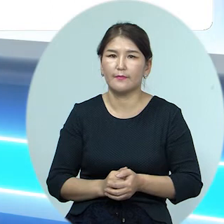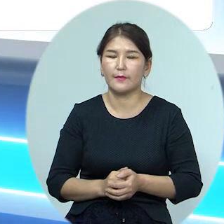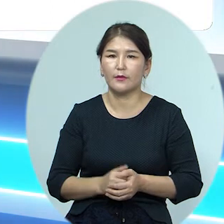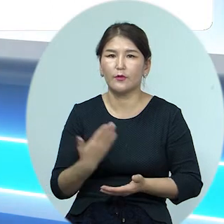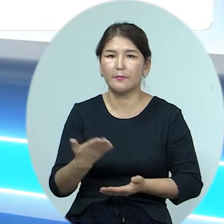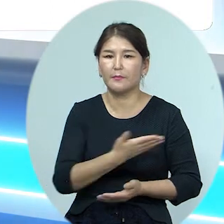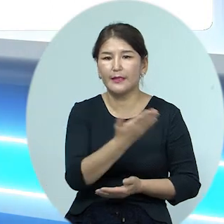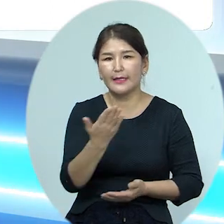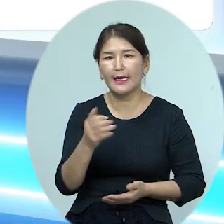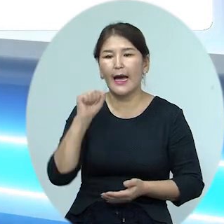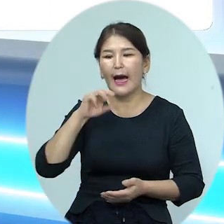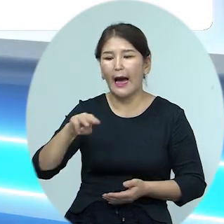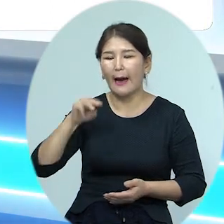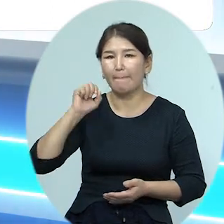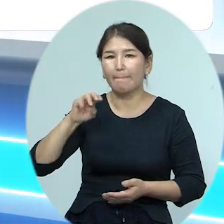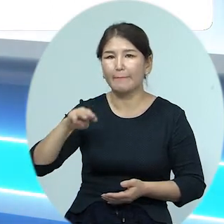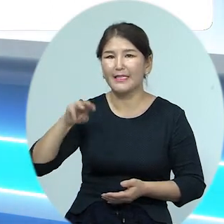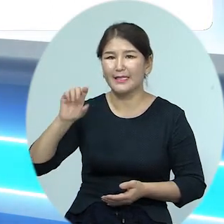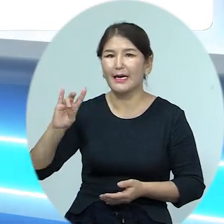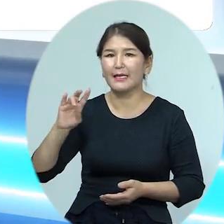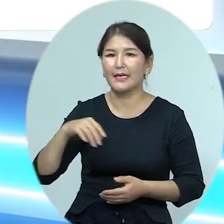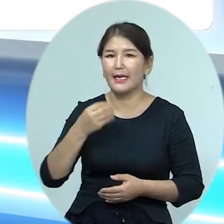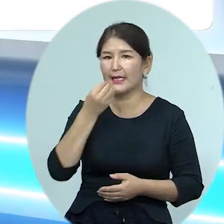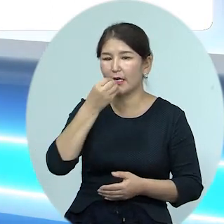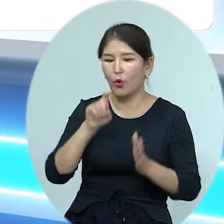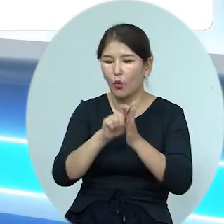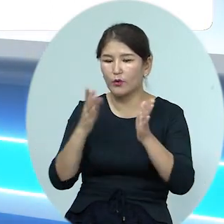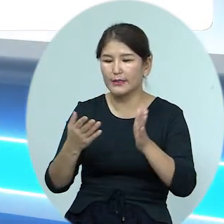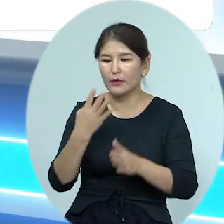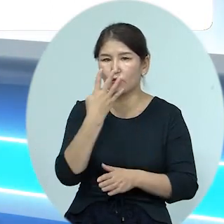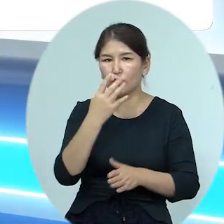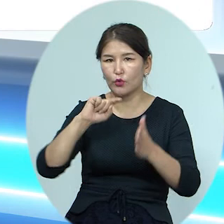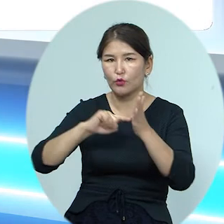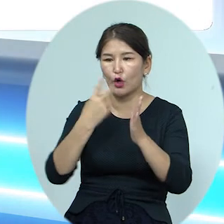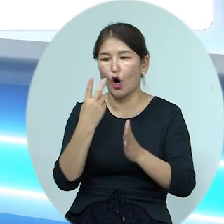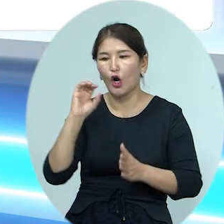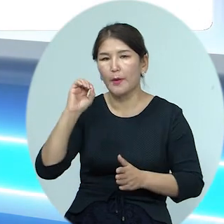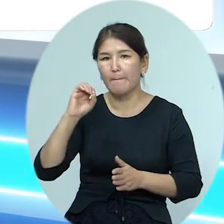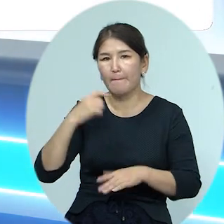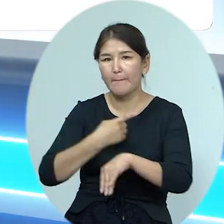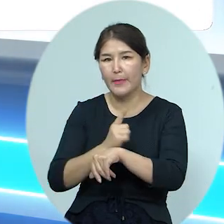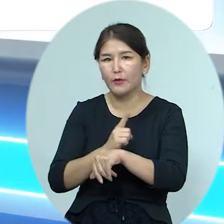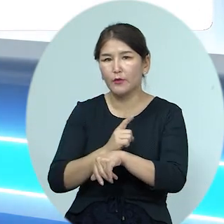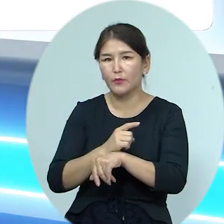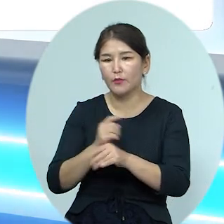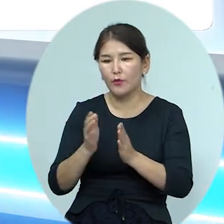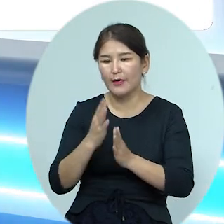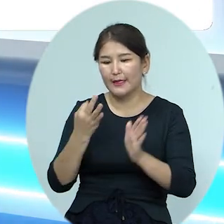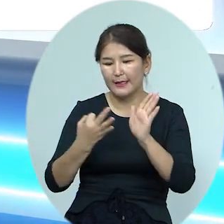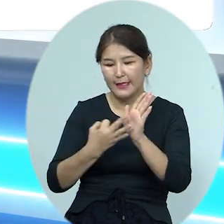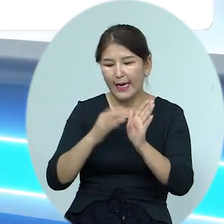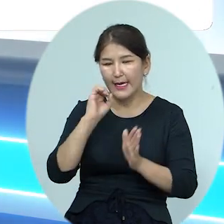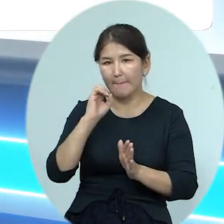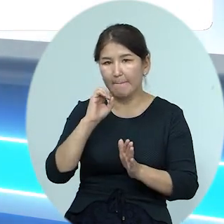бидний амттан эзний дараах хугацаа 4-ийг үрчгэн 20 минут буюу 80 минут болж одоо уртсаж